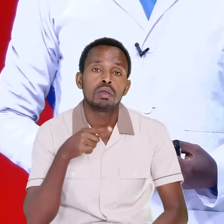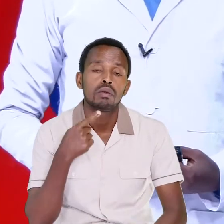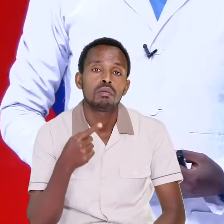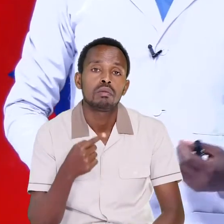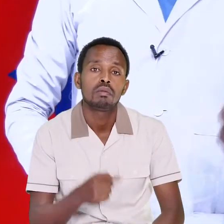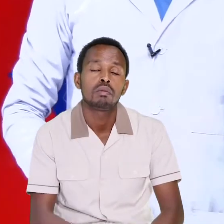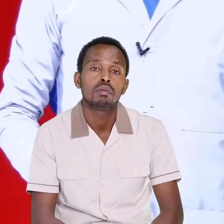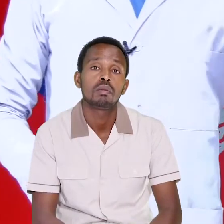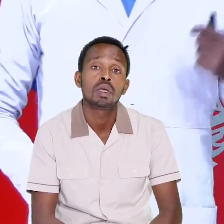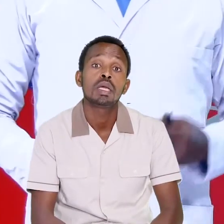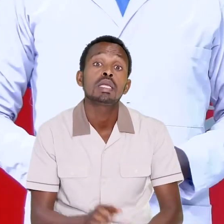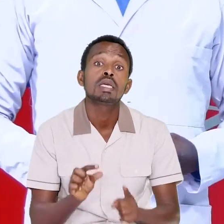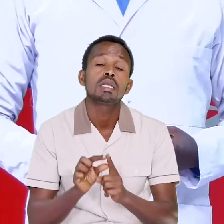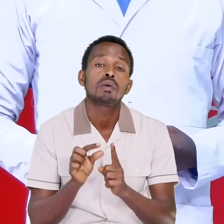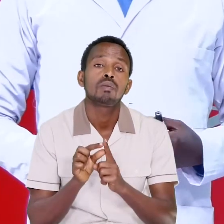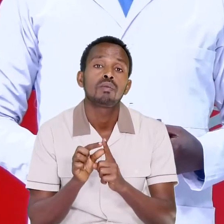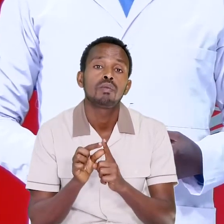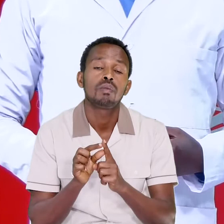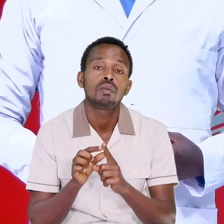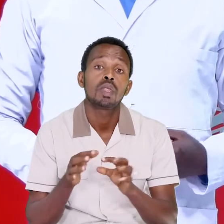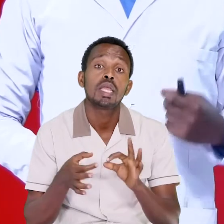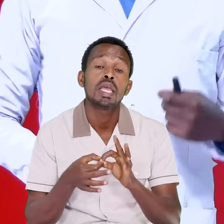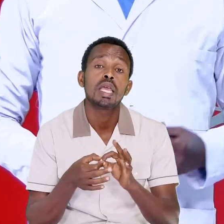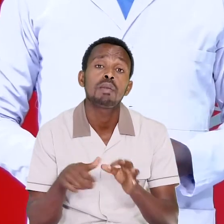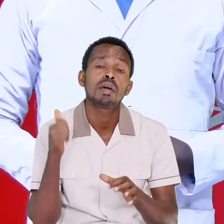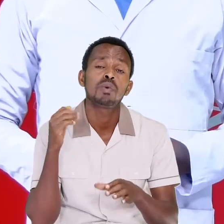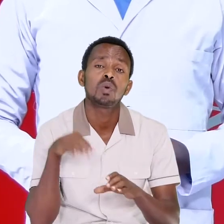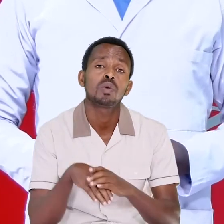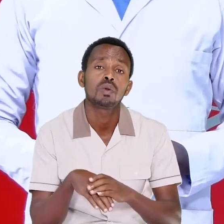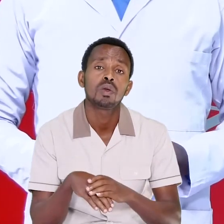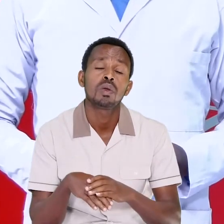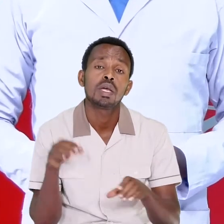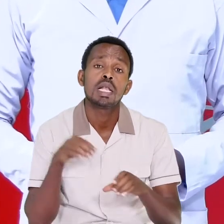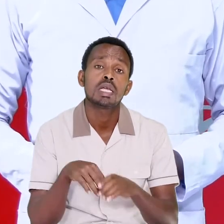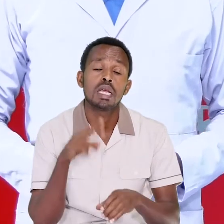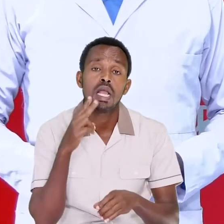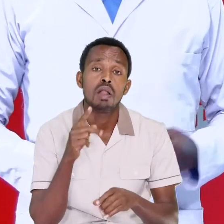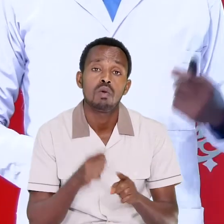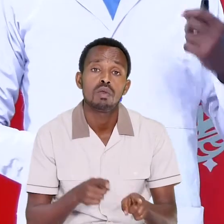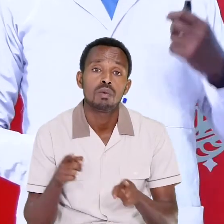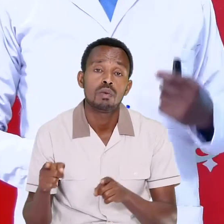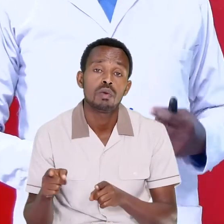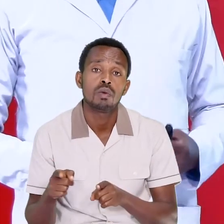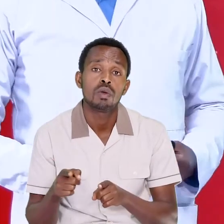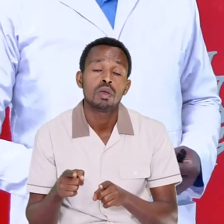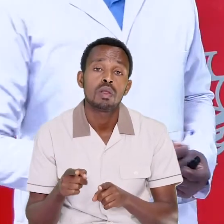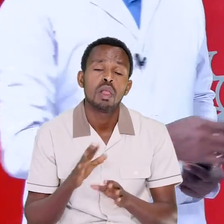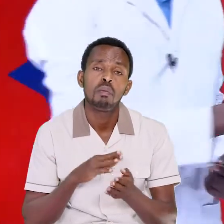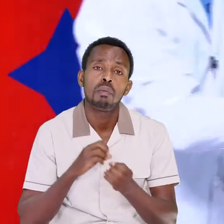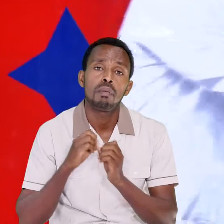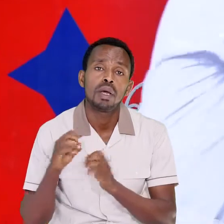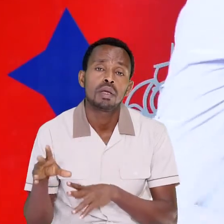waa'ee qarshiiti. Jecha hima biraa keessatti yeroo galchinee ilaallu immoo jecha bade jedhu kana